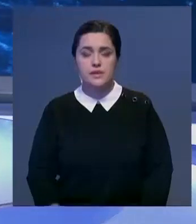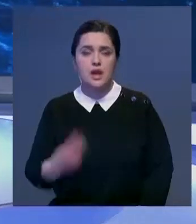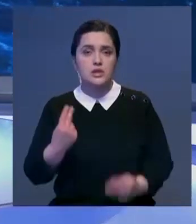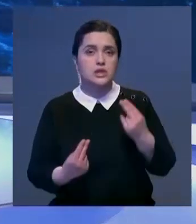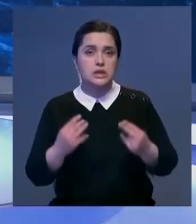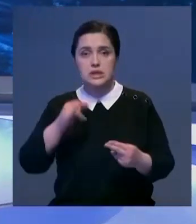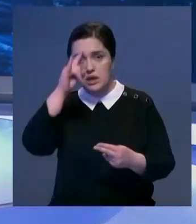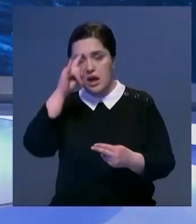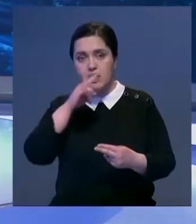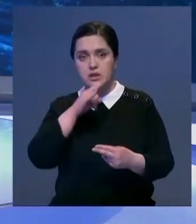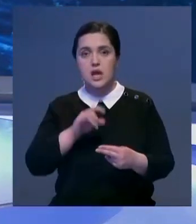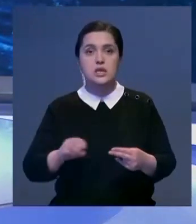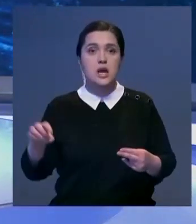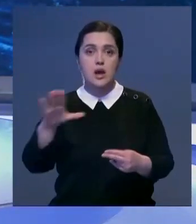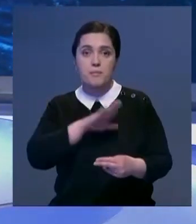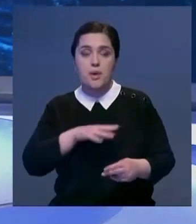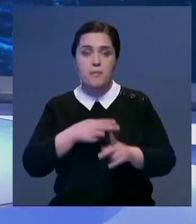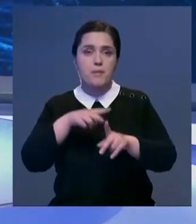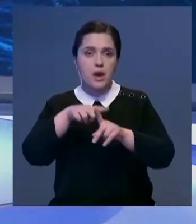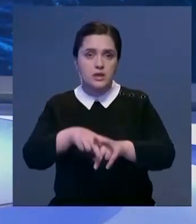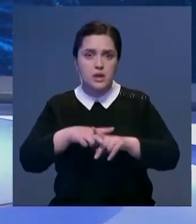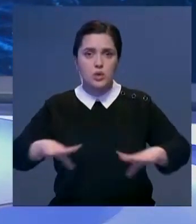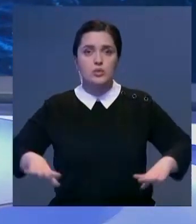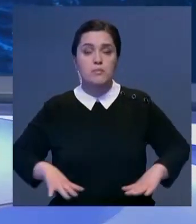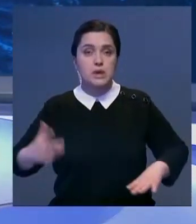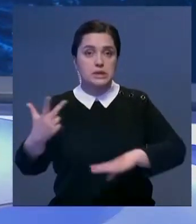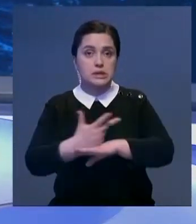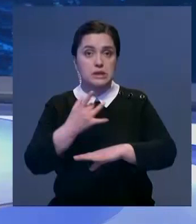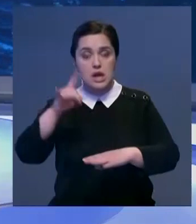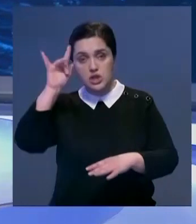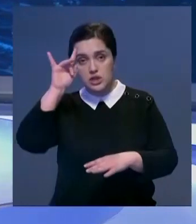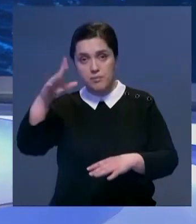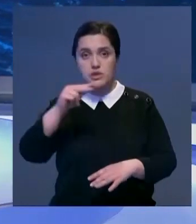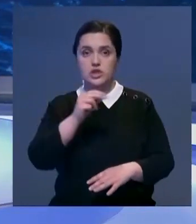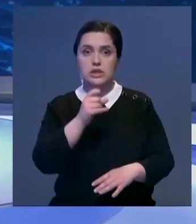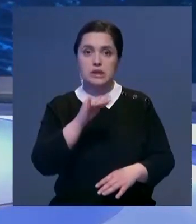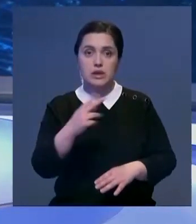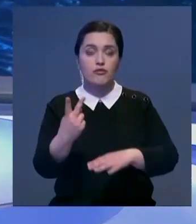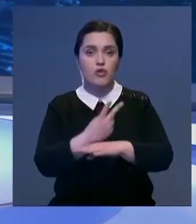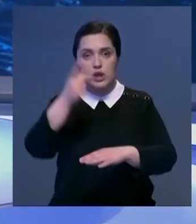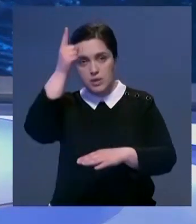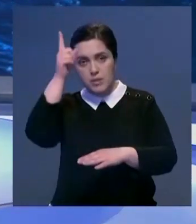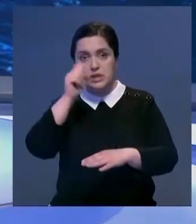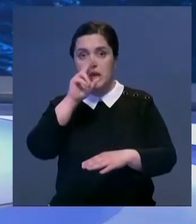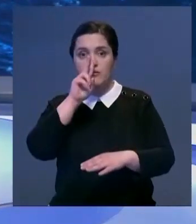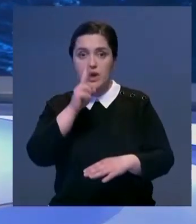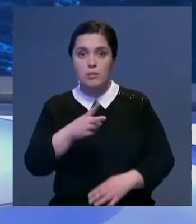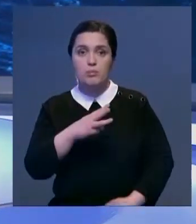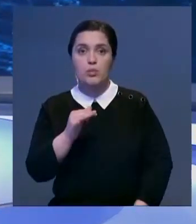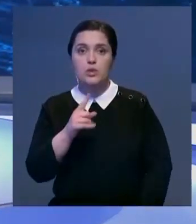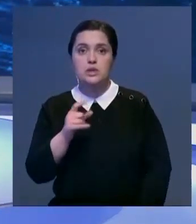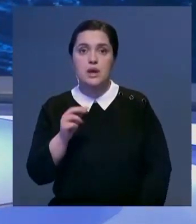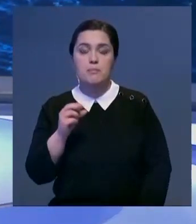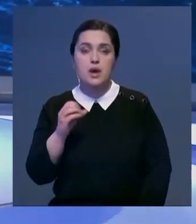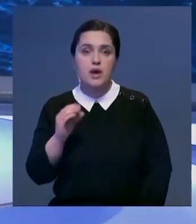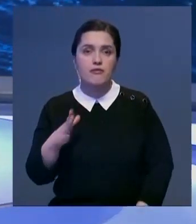Жокей из Казахстана покоряет Европу. Наш наездник является трехкратным чемпионом Чехии и двукратным Германии. За последние 2 года Бауржан